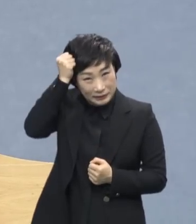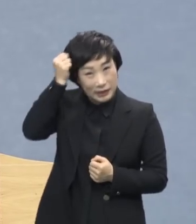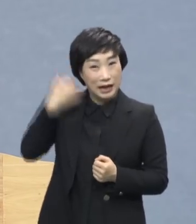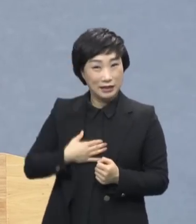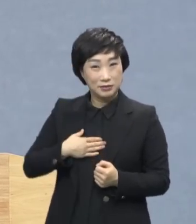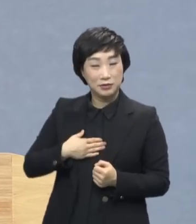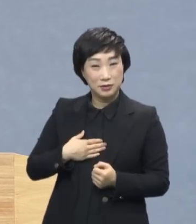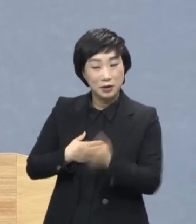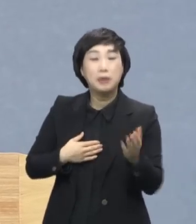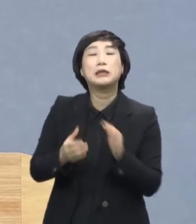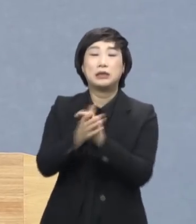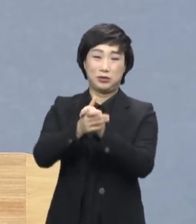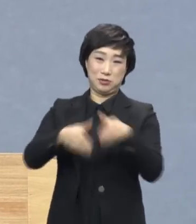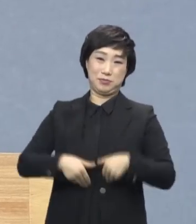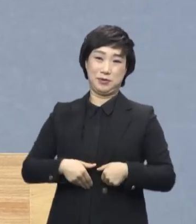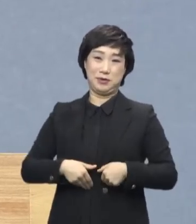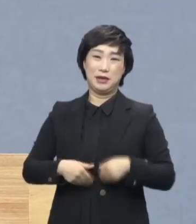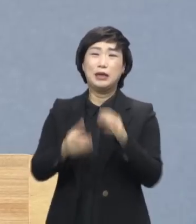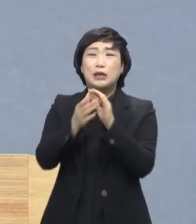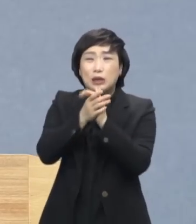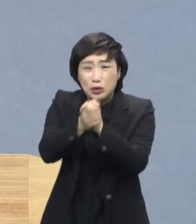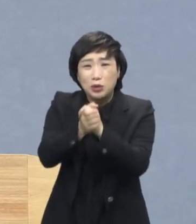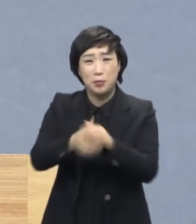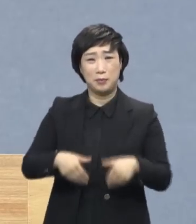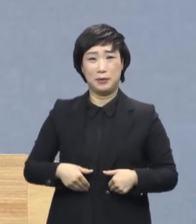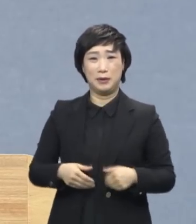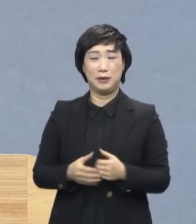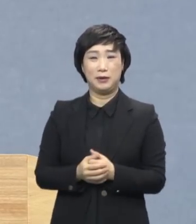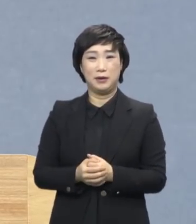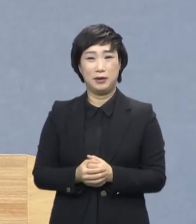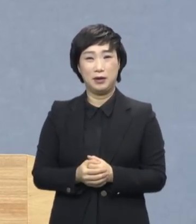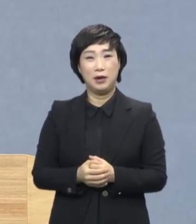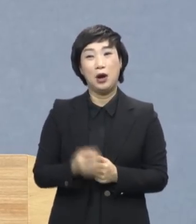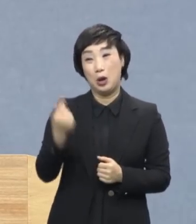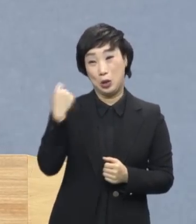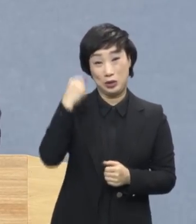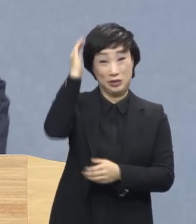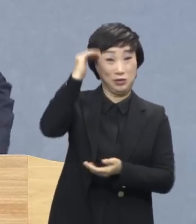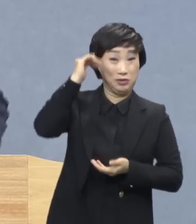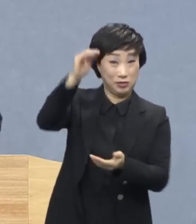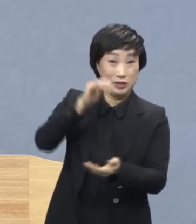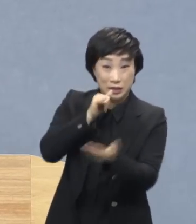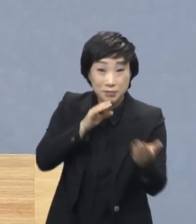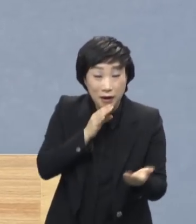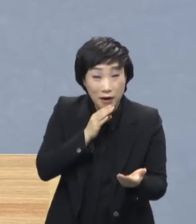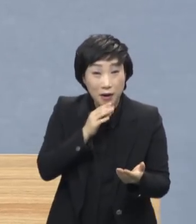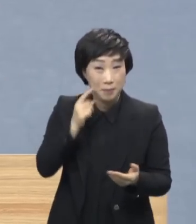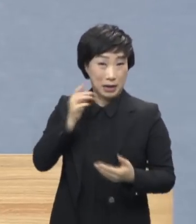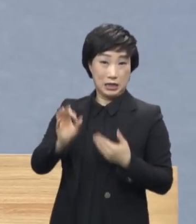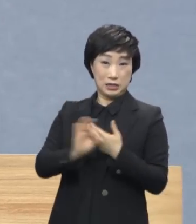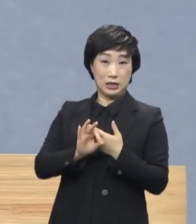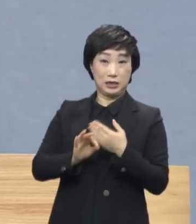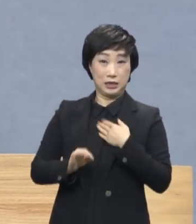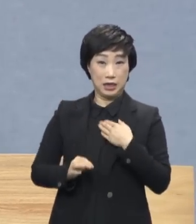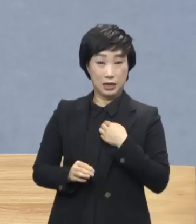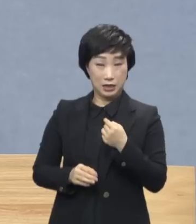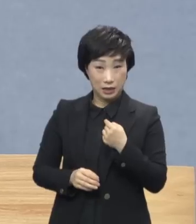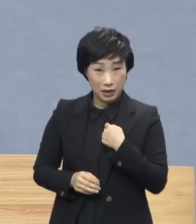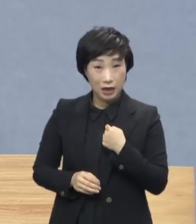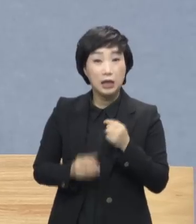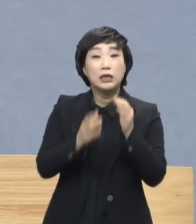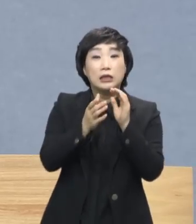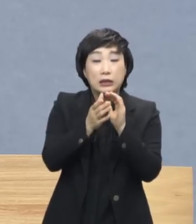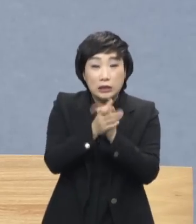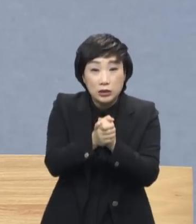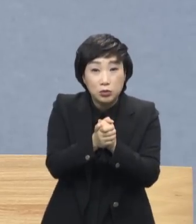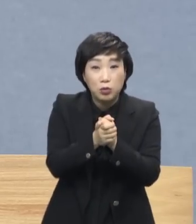말이야. 아멘. 기도하라. 아멘. 어제 말했지? 내가 만약에